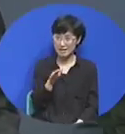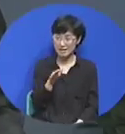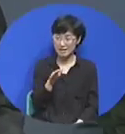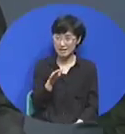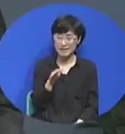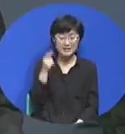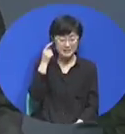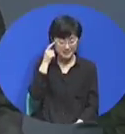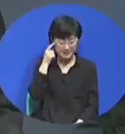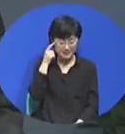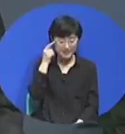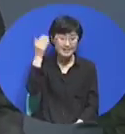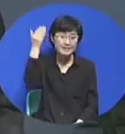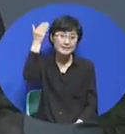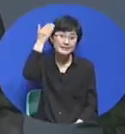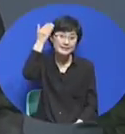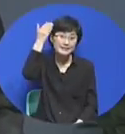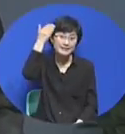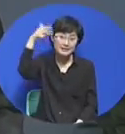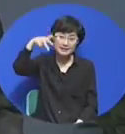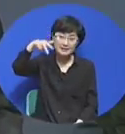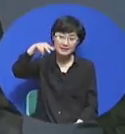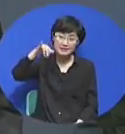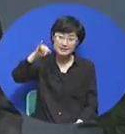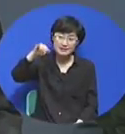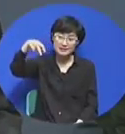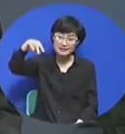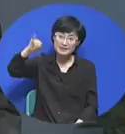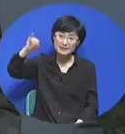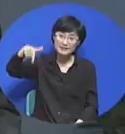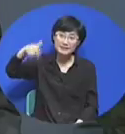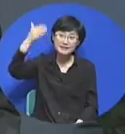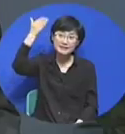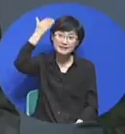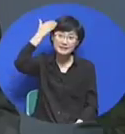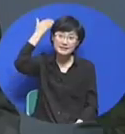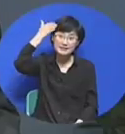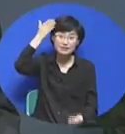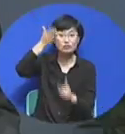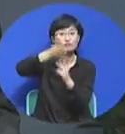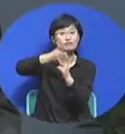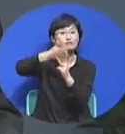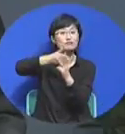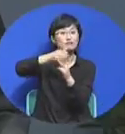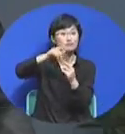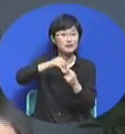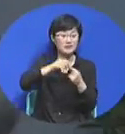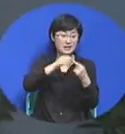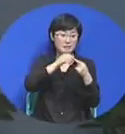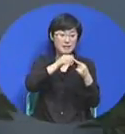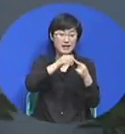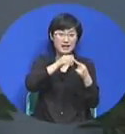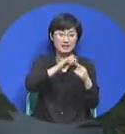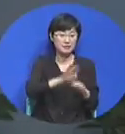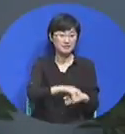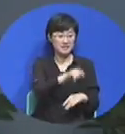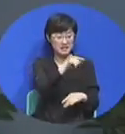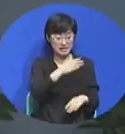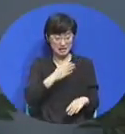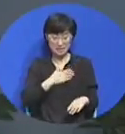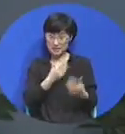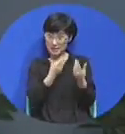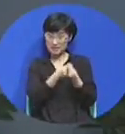것이 상대적 지식이 있습니다. The knowledge that we speak about, there is a relative knowledge. 제가 알고 있는